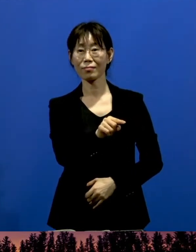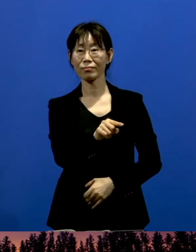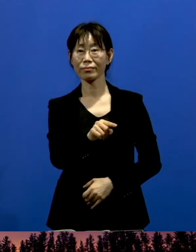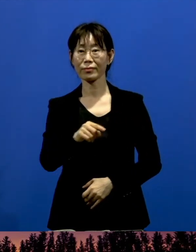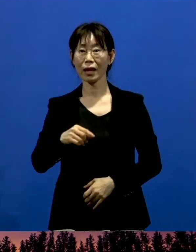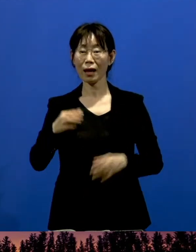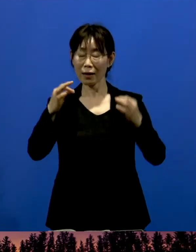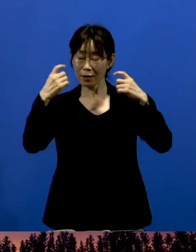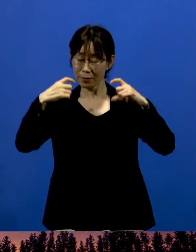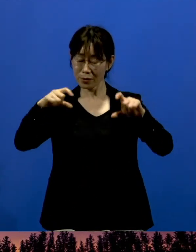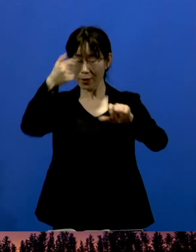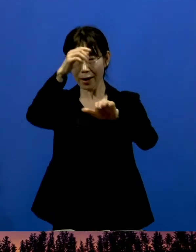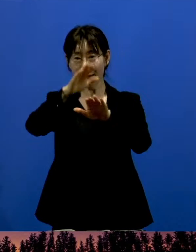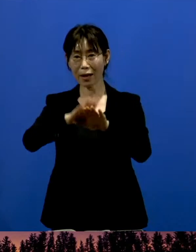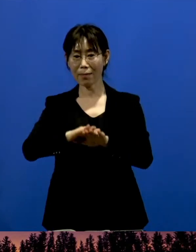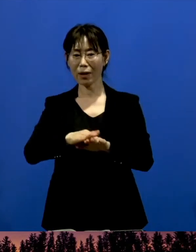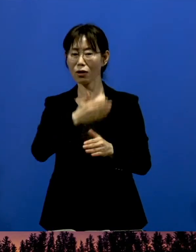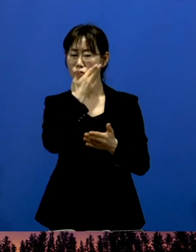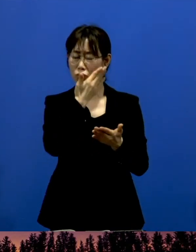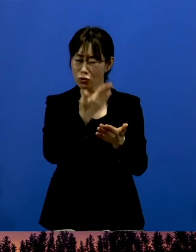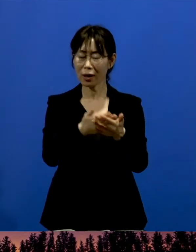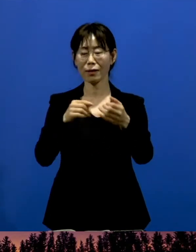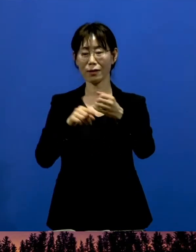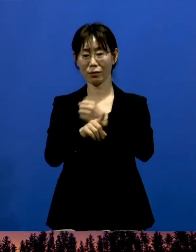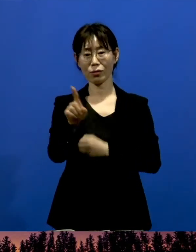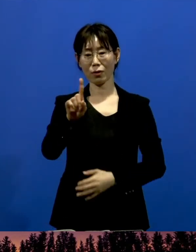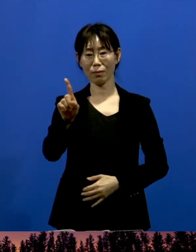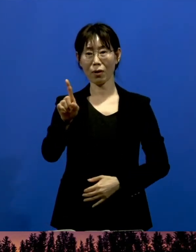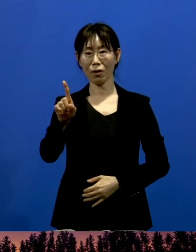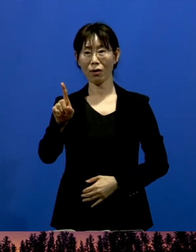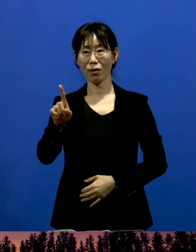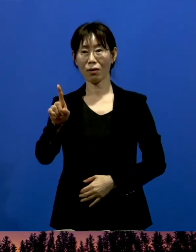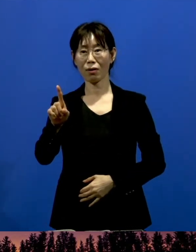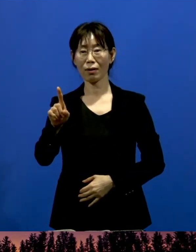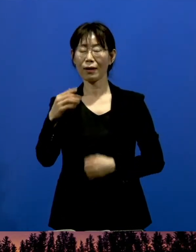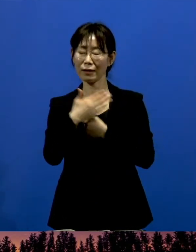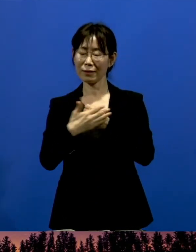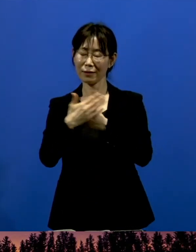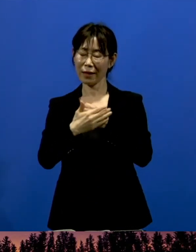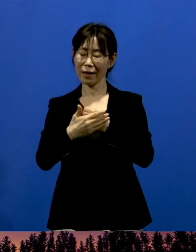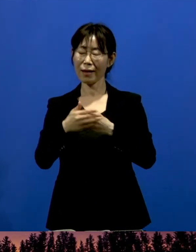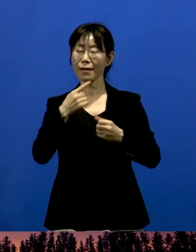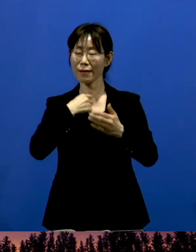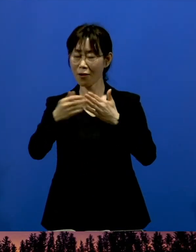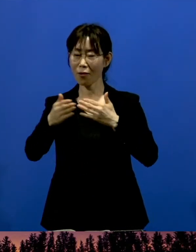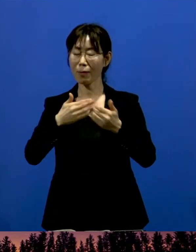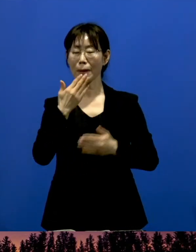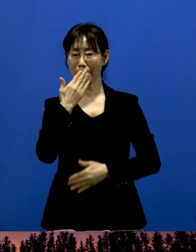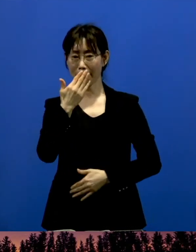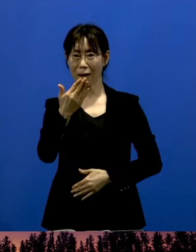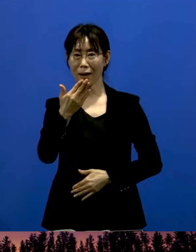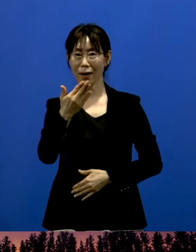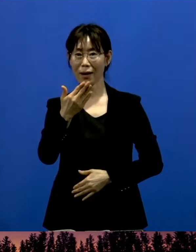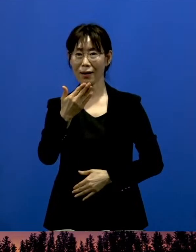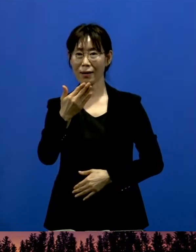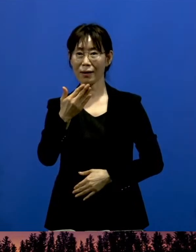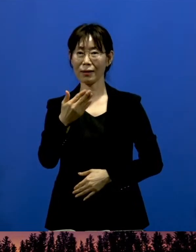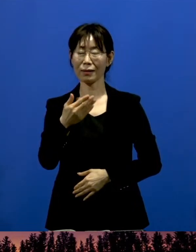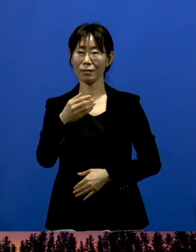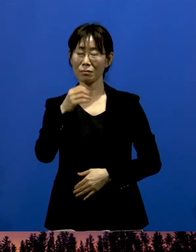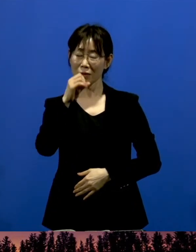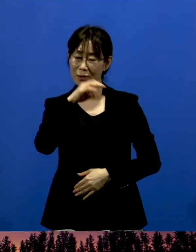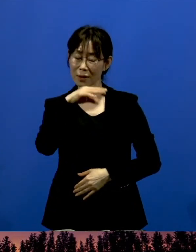우리 철야가 이렇게 중요한 이유가 푹 젖어요. 은혜. 이게 보슬비 내리듯이 살짝 이렇게